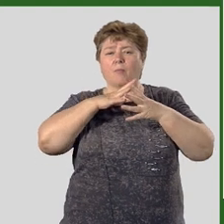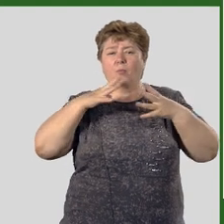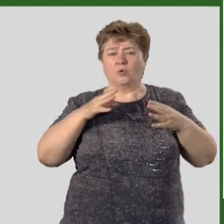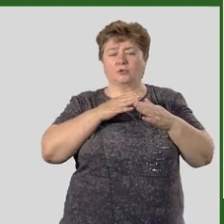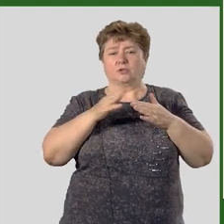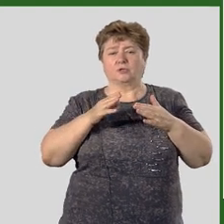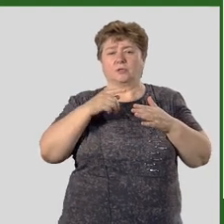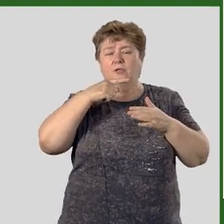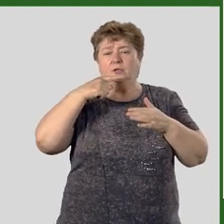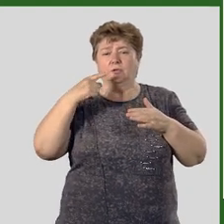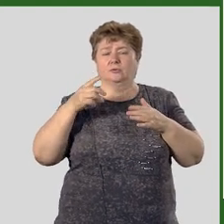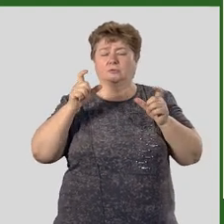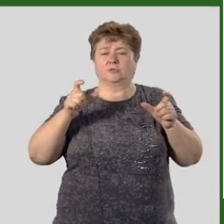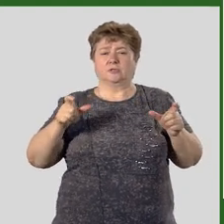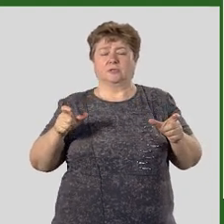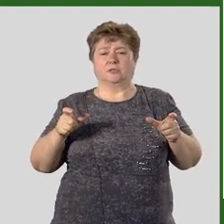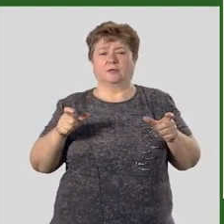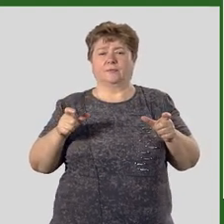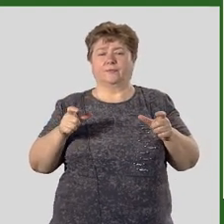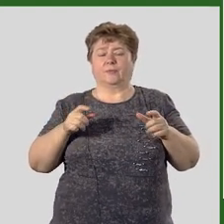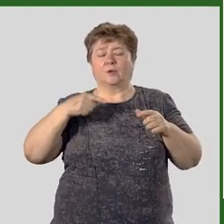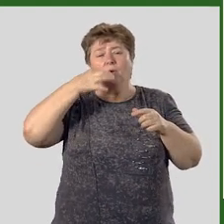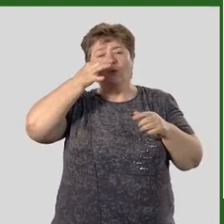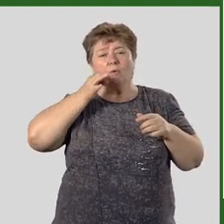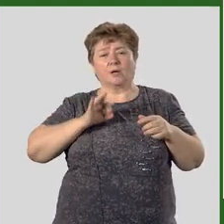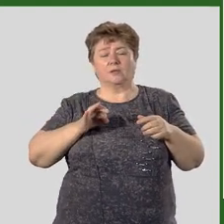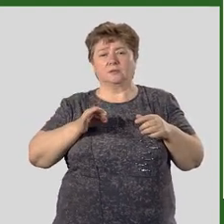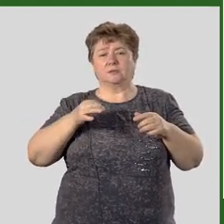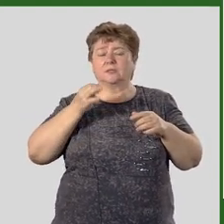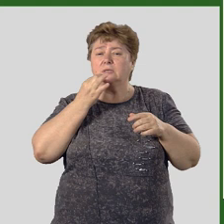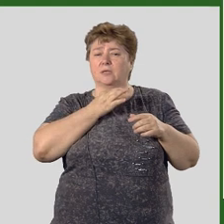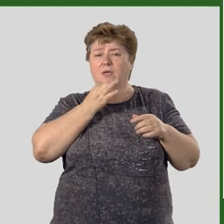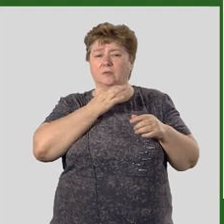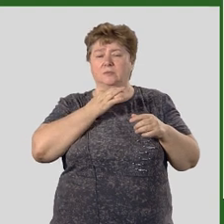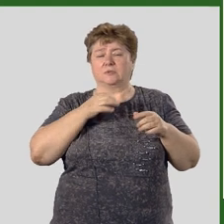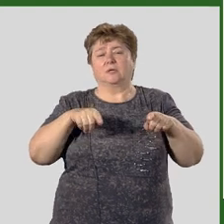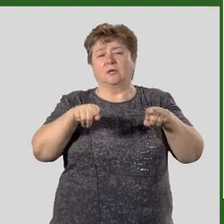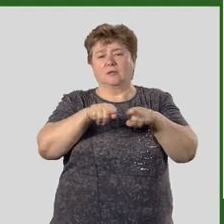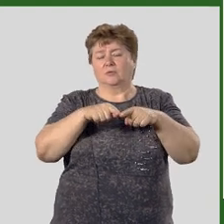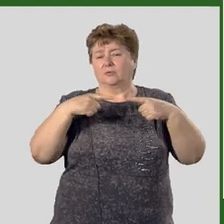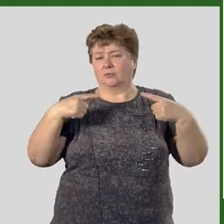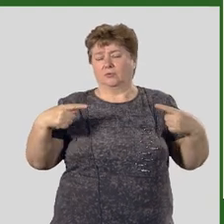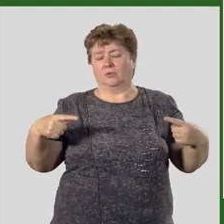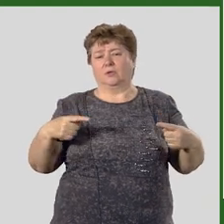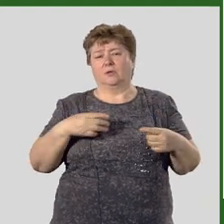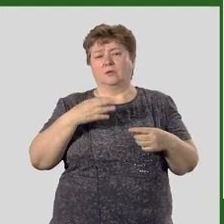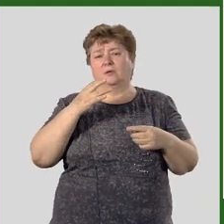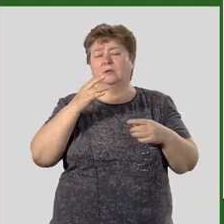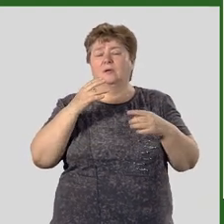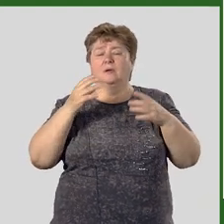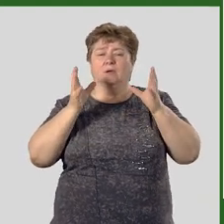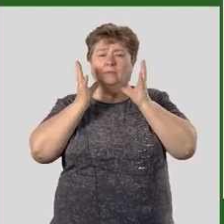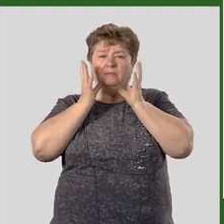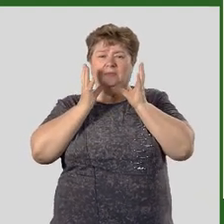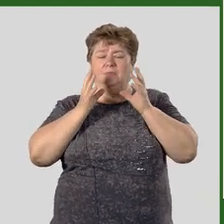значительная часть русскоязычного населения, украинцев, немцев, а также представителей некоторых